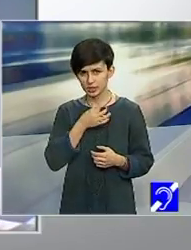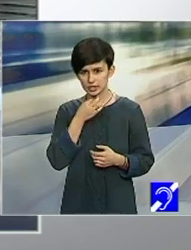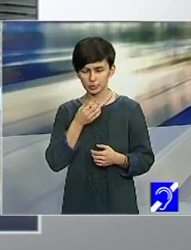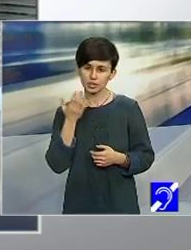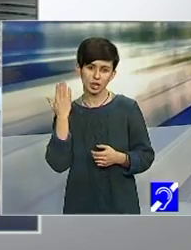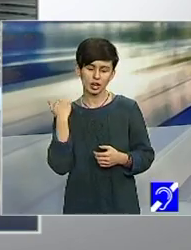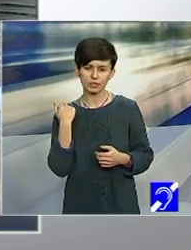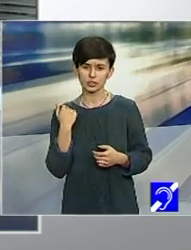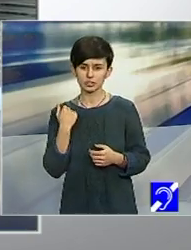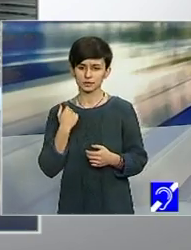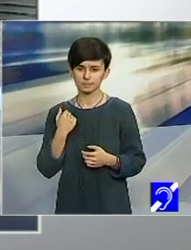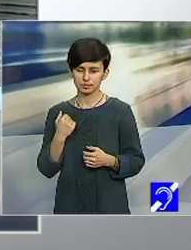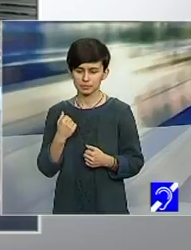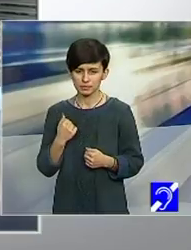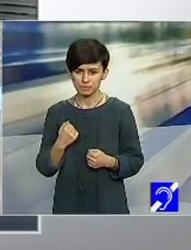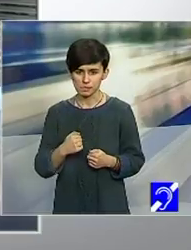fost